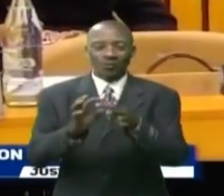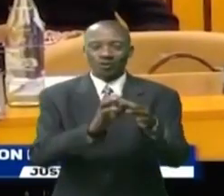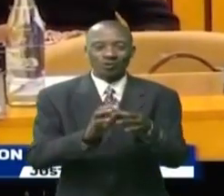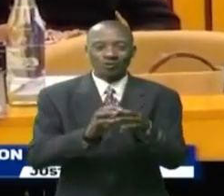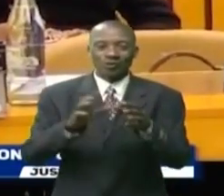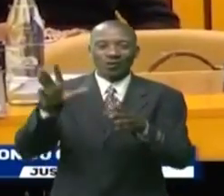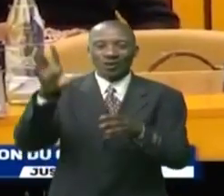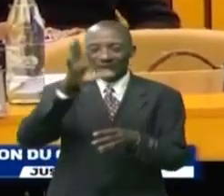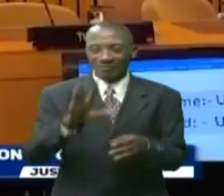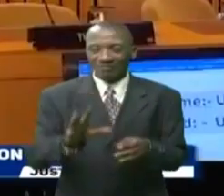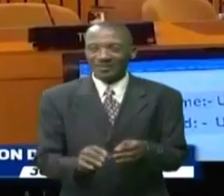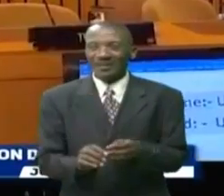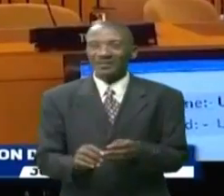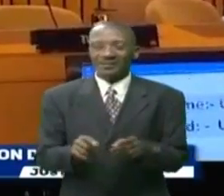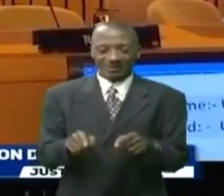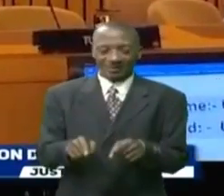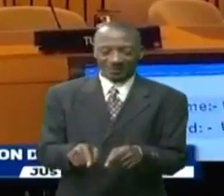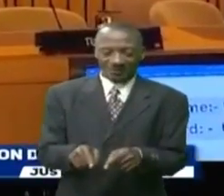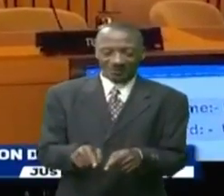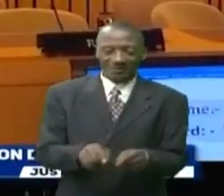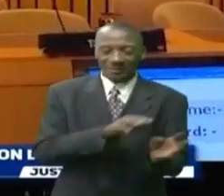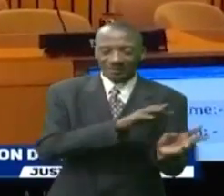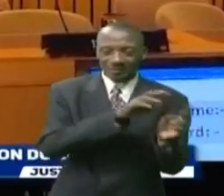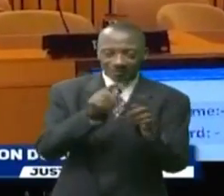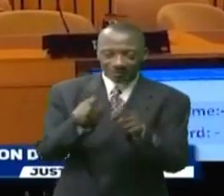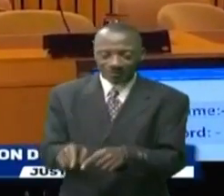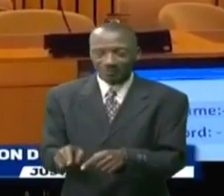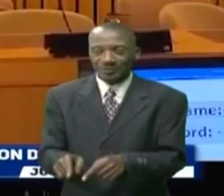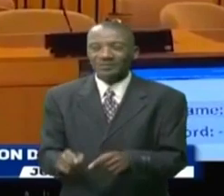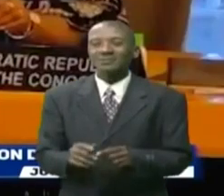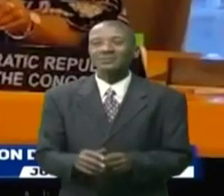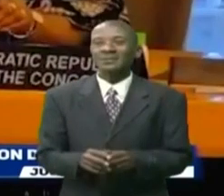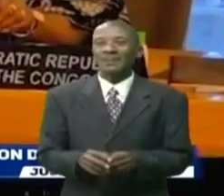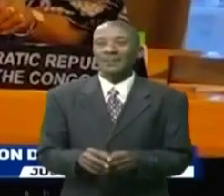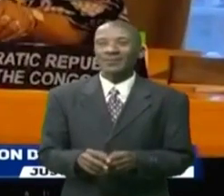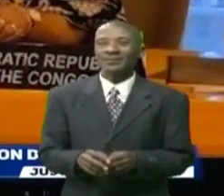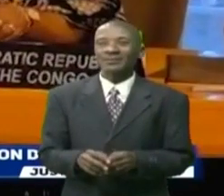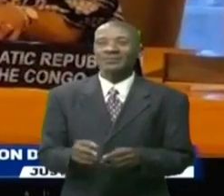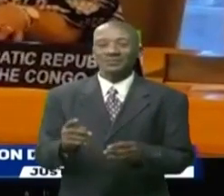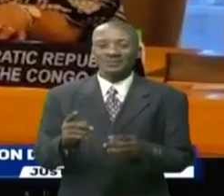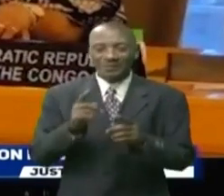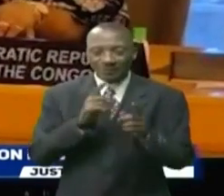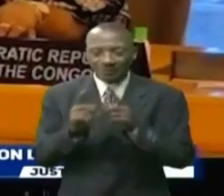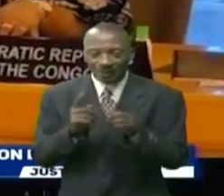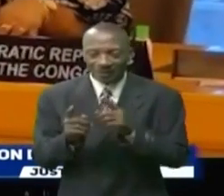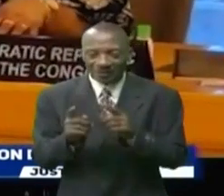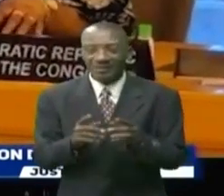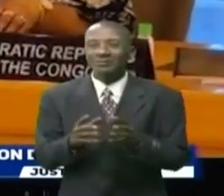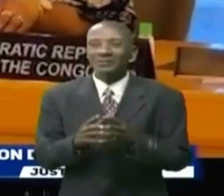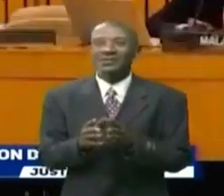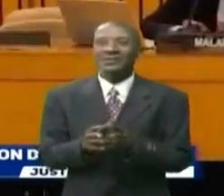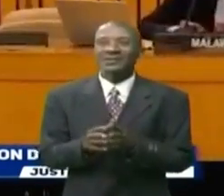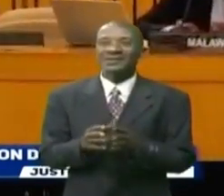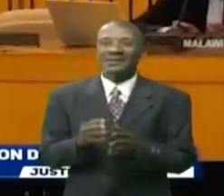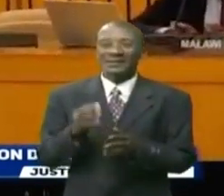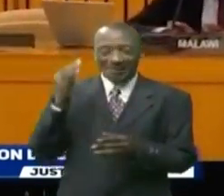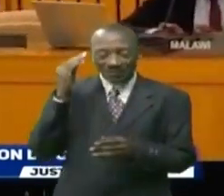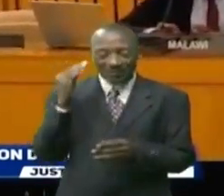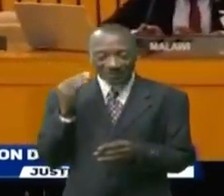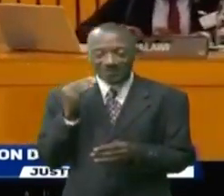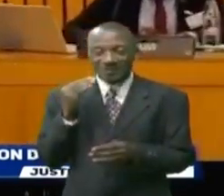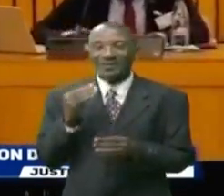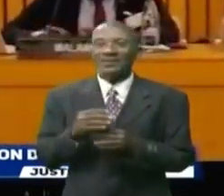et des organisations internationales sous la présidence de la ministre d'État, ministre de la Justice et garde des Sceaux Rose